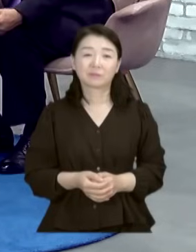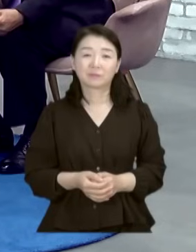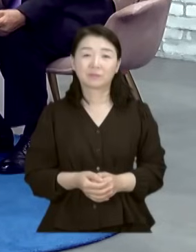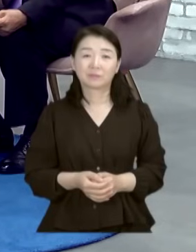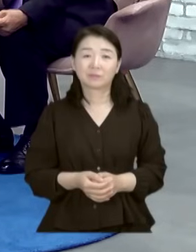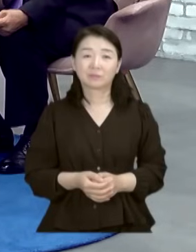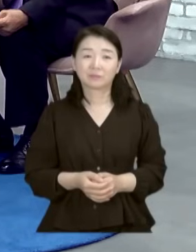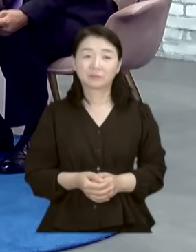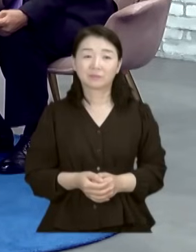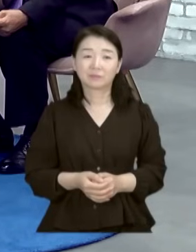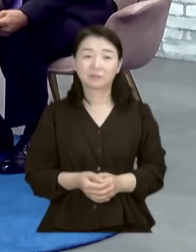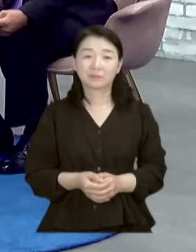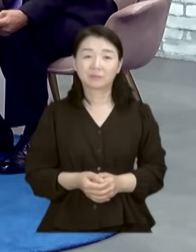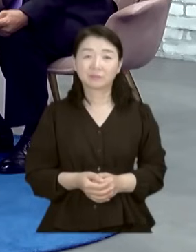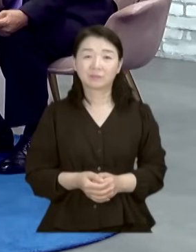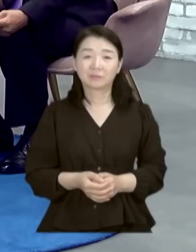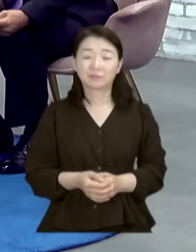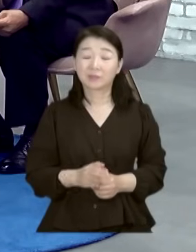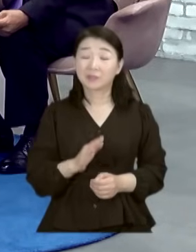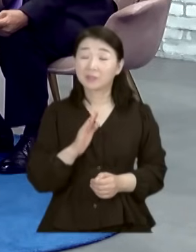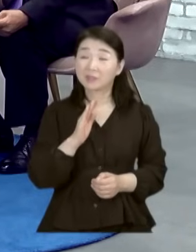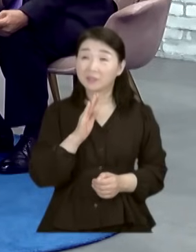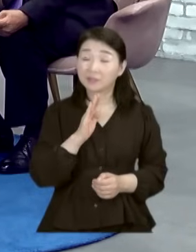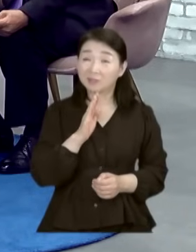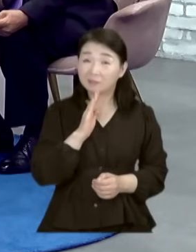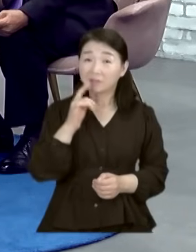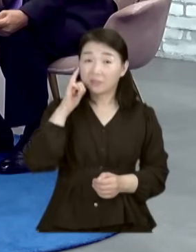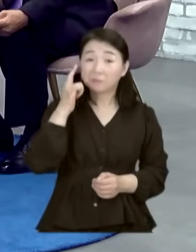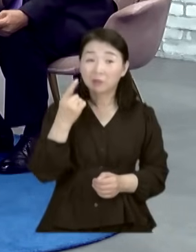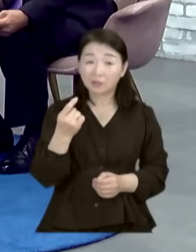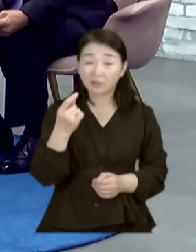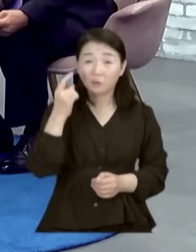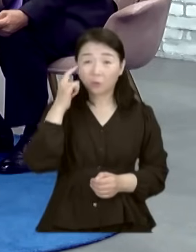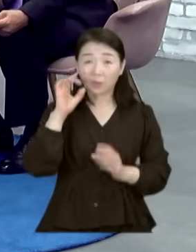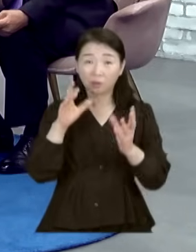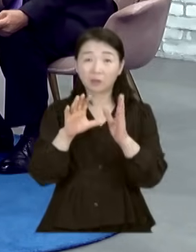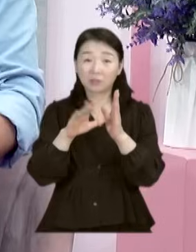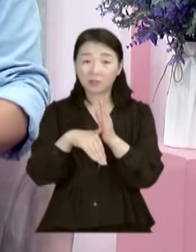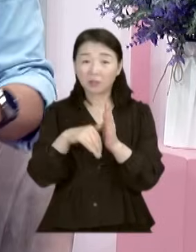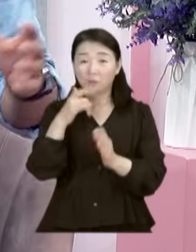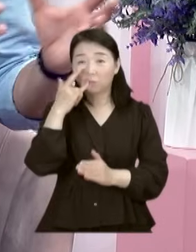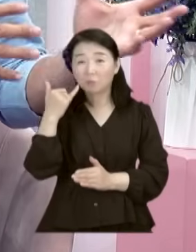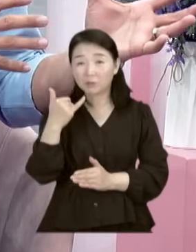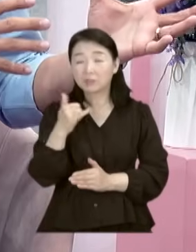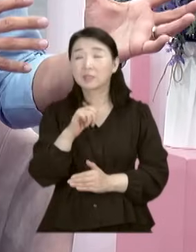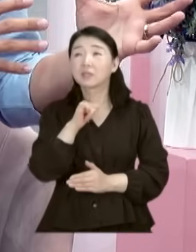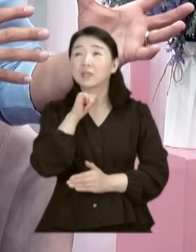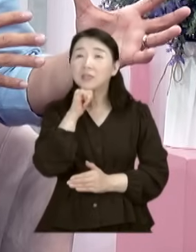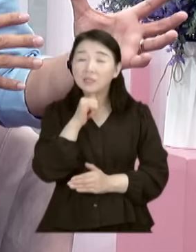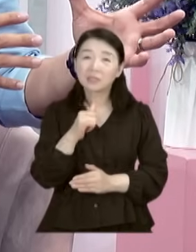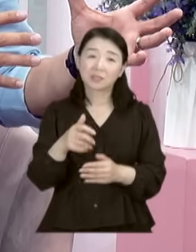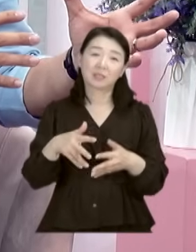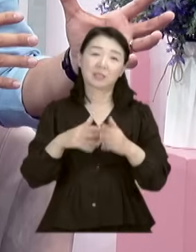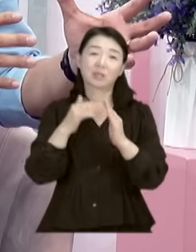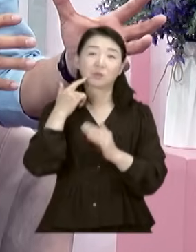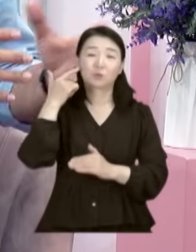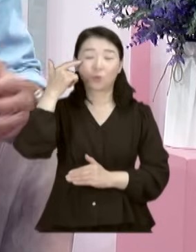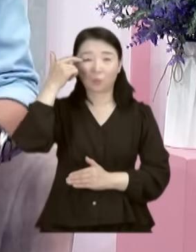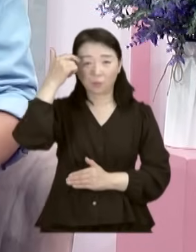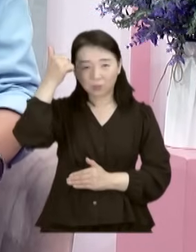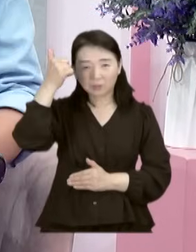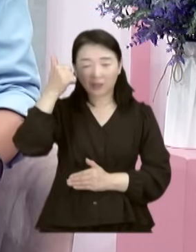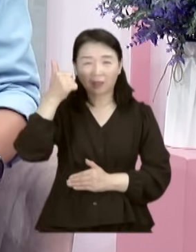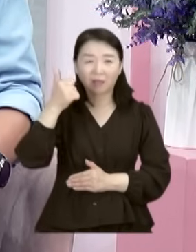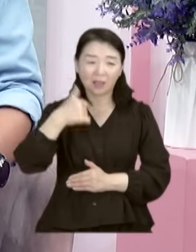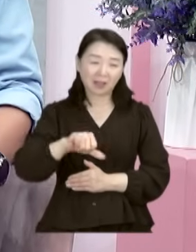저는 그게 마땅하다고 보거든요 저희 부모님이 어릴 때부터 저에게도 가난한 개척교회 목회자 아들은